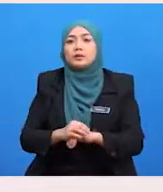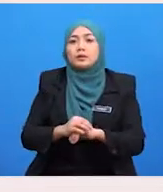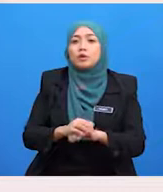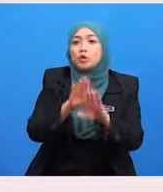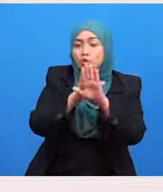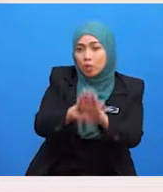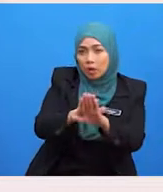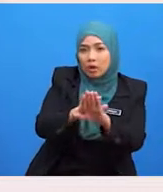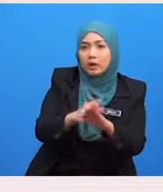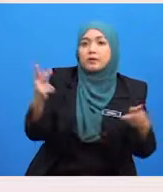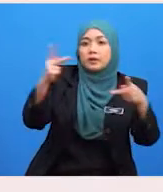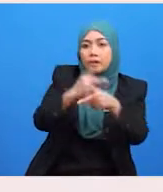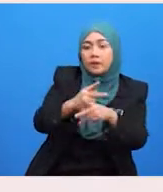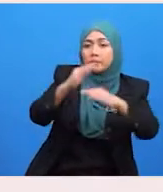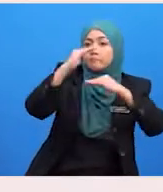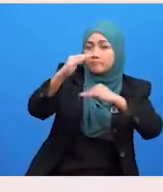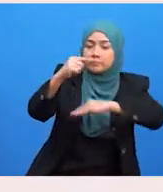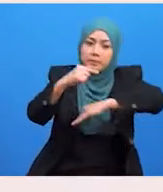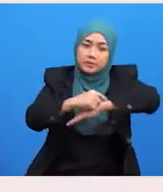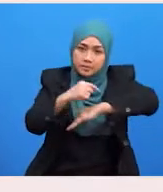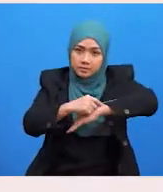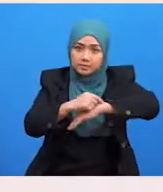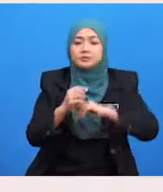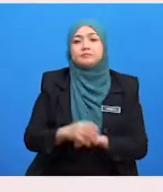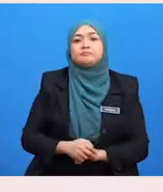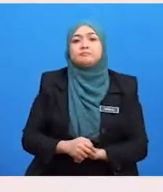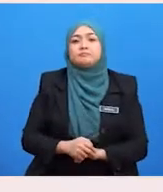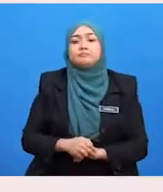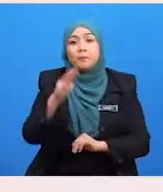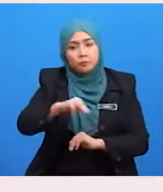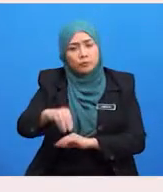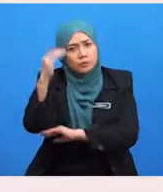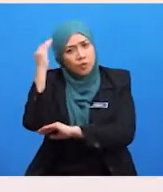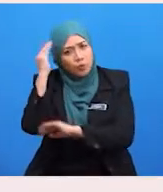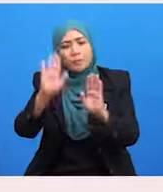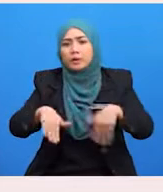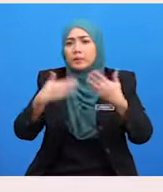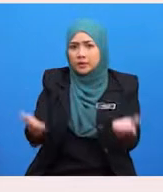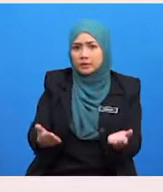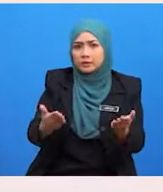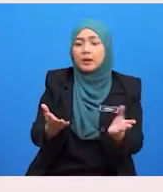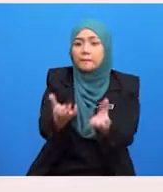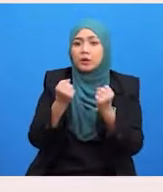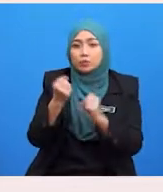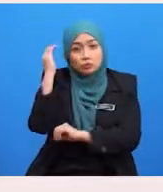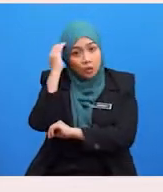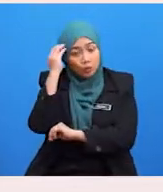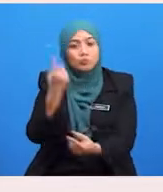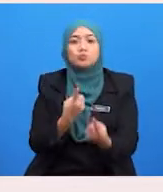terkumpul darab tempoh masa. Tahukah murid-murid bagaimana untuk mendapatkan jumlah nilai